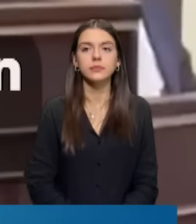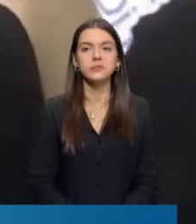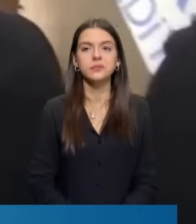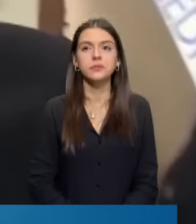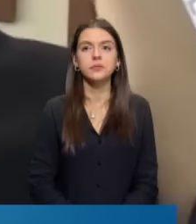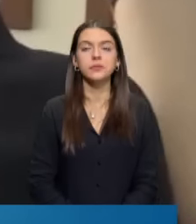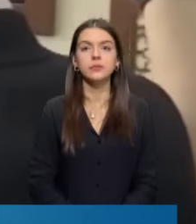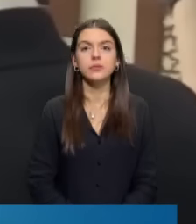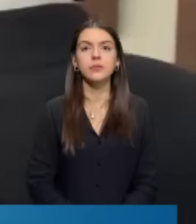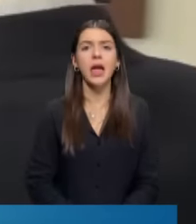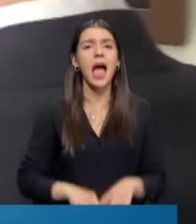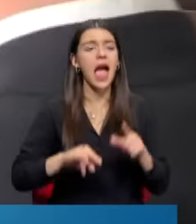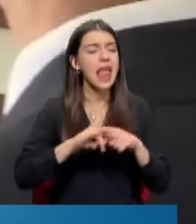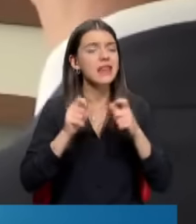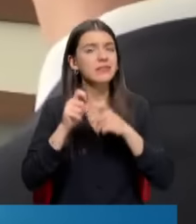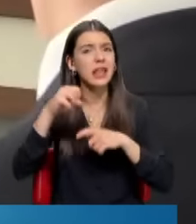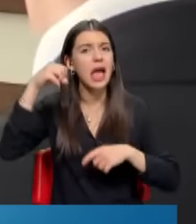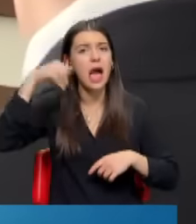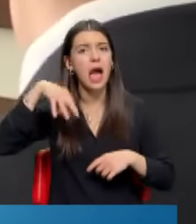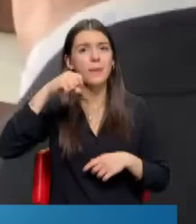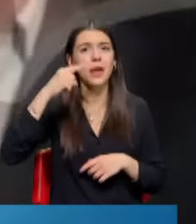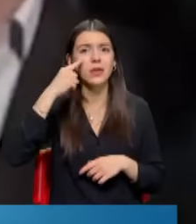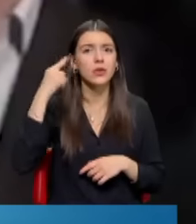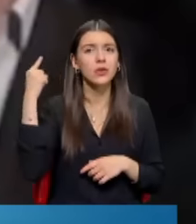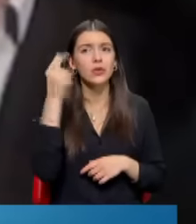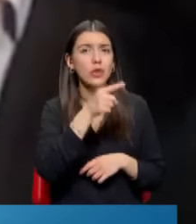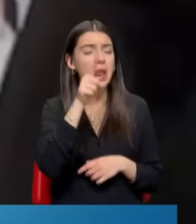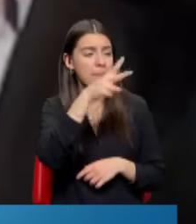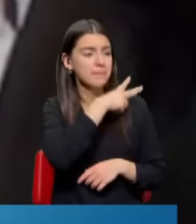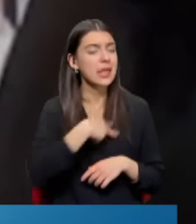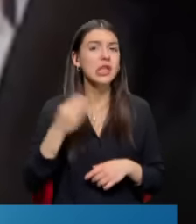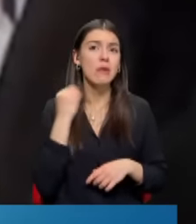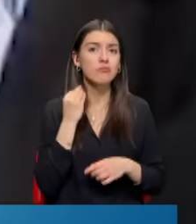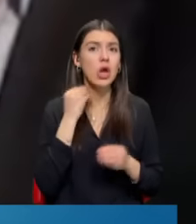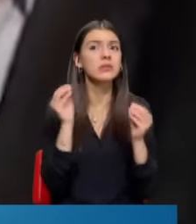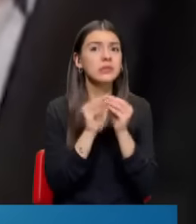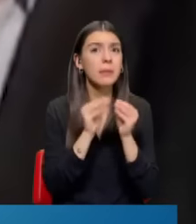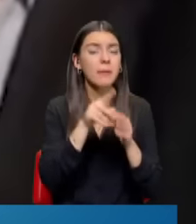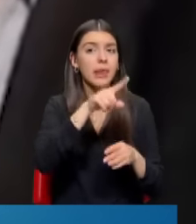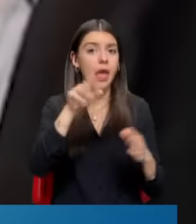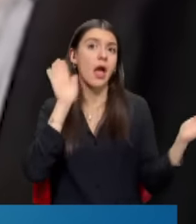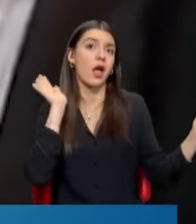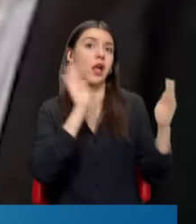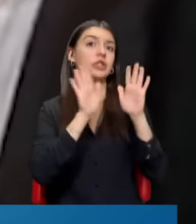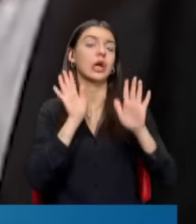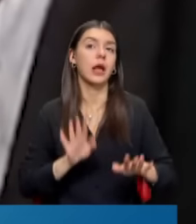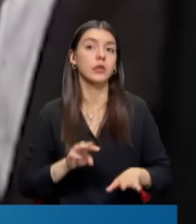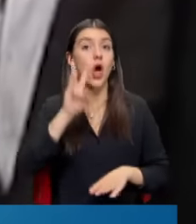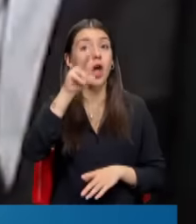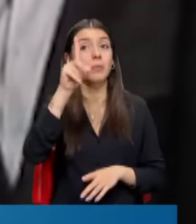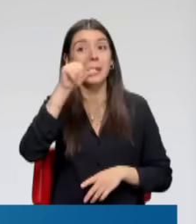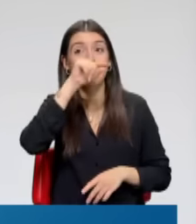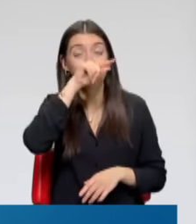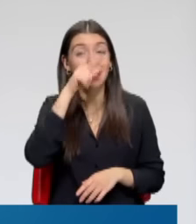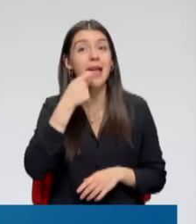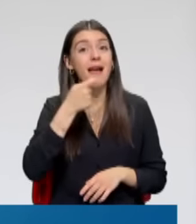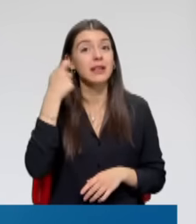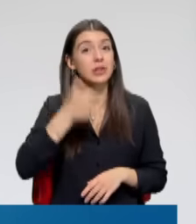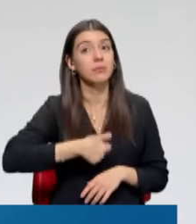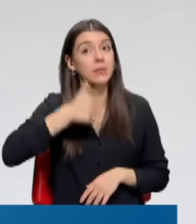yok. Halef Selef AK Partili iki başkan belediyenin borçları nedeniyle karşı karşıya. 31 Mart'ta AK Partili eski